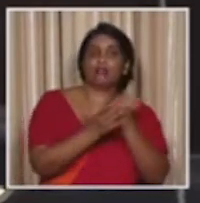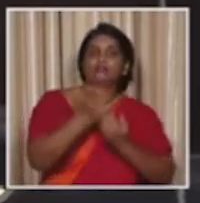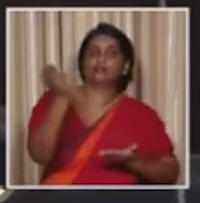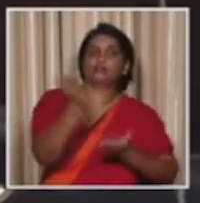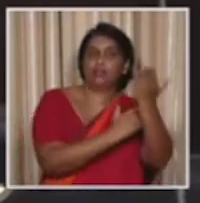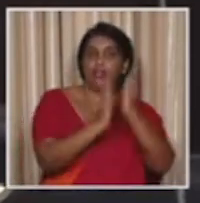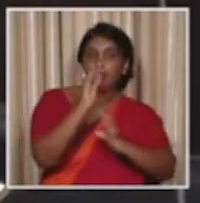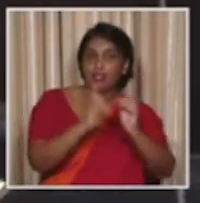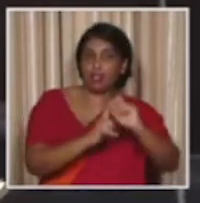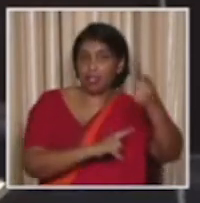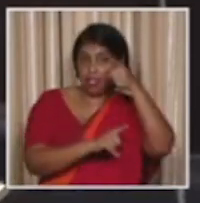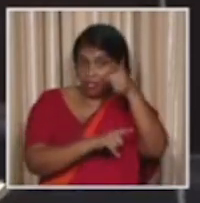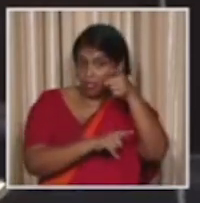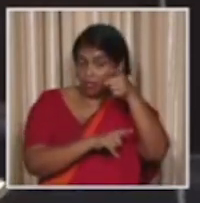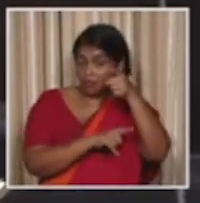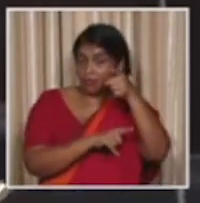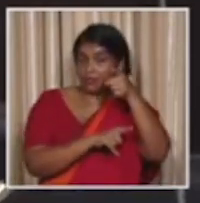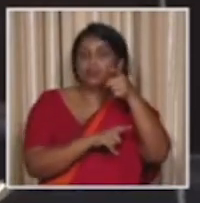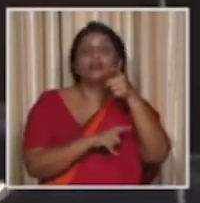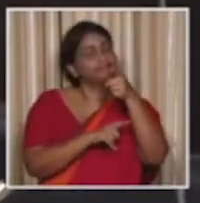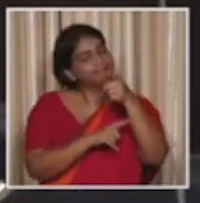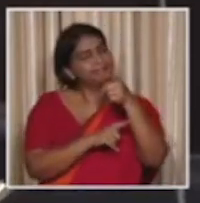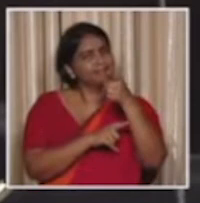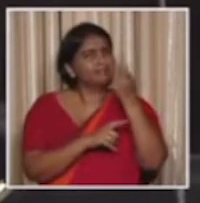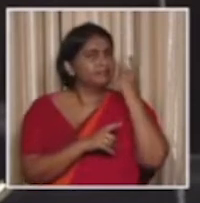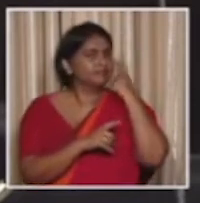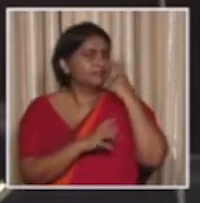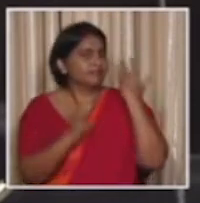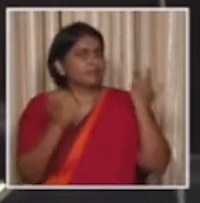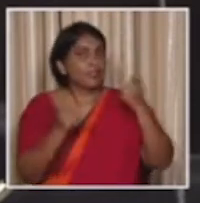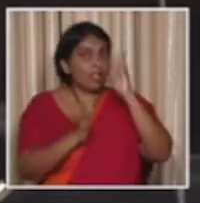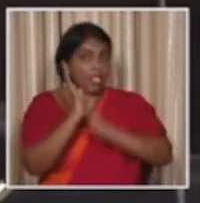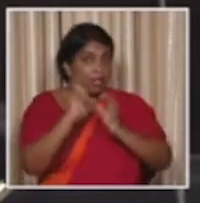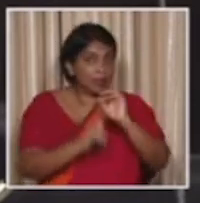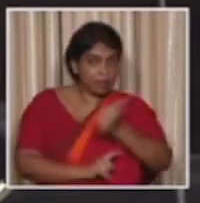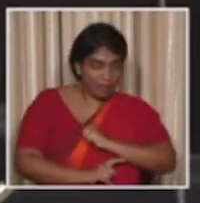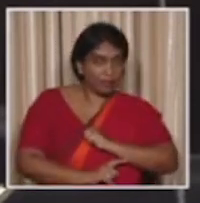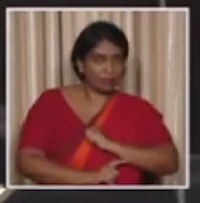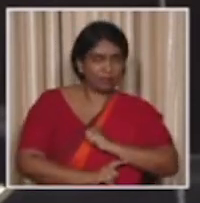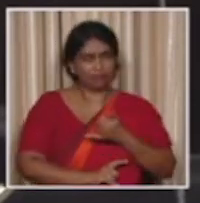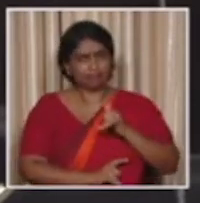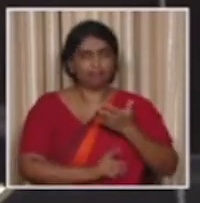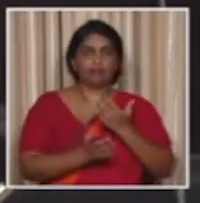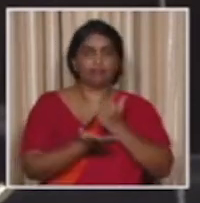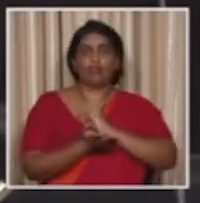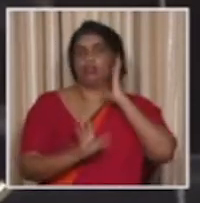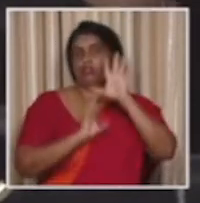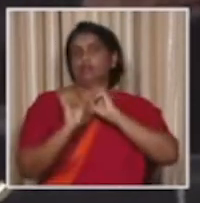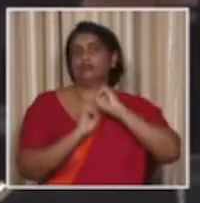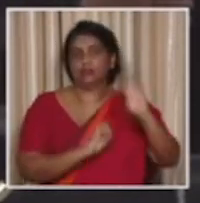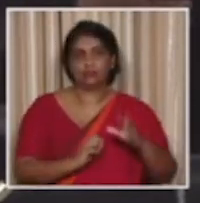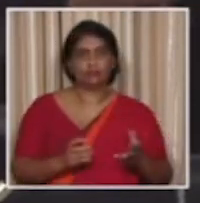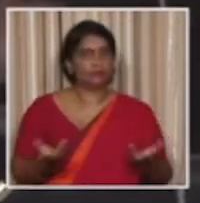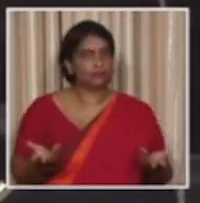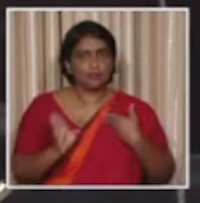ඕනේ. ඇමතිවරයාගේ මේ මම හිතන්නේ මේ අභිමතයේ පරිදි වෙනවද නැද්ද කියන එක තීරණය කරනවා කියලා. එතකොට